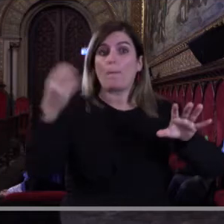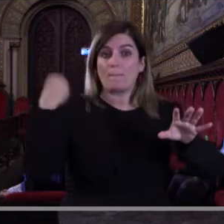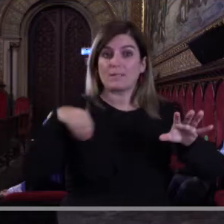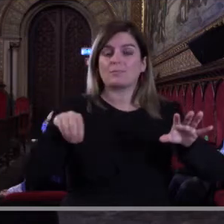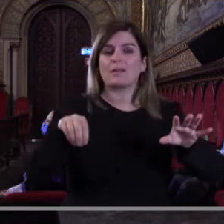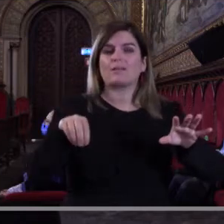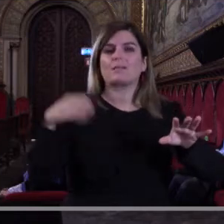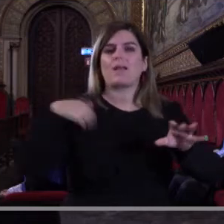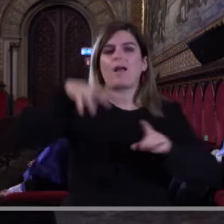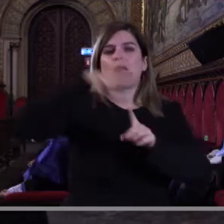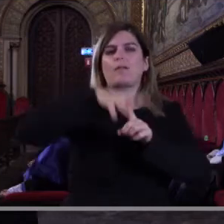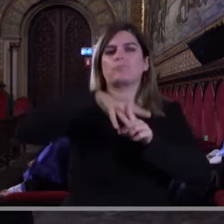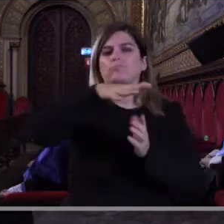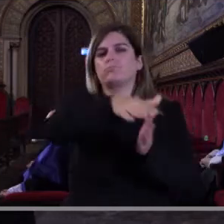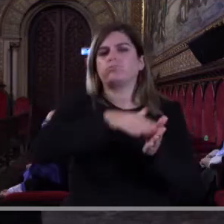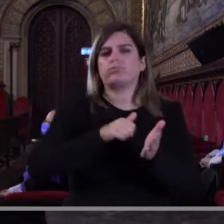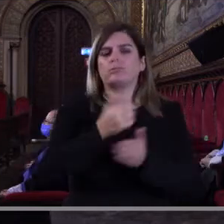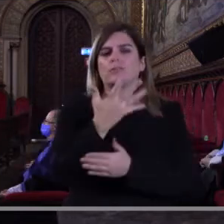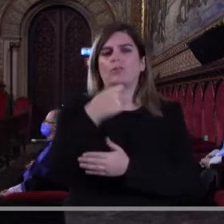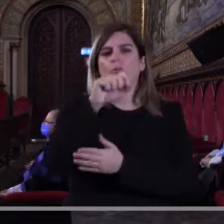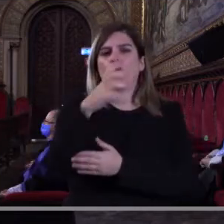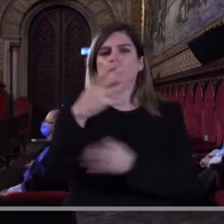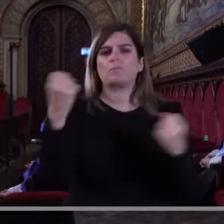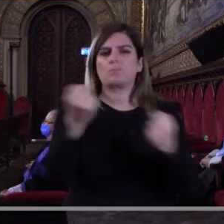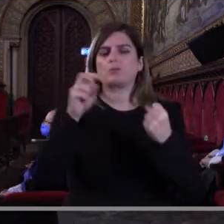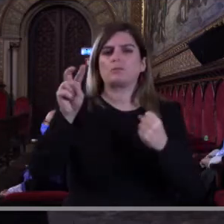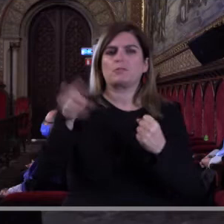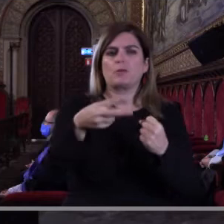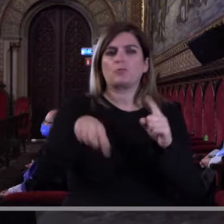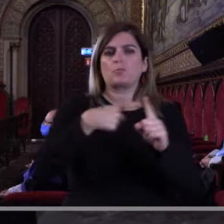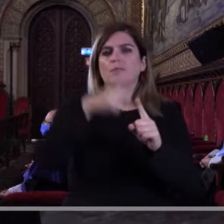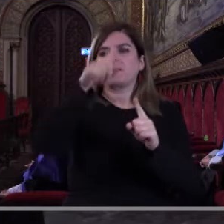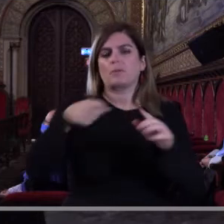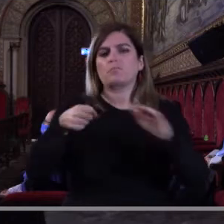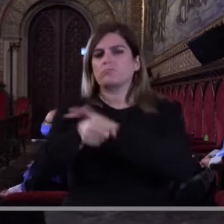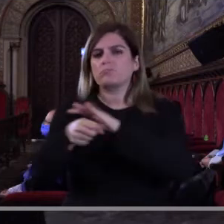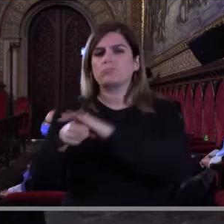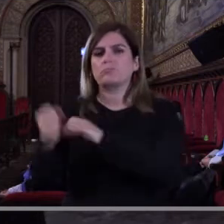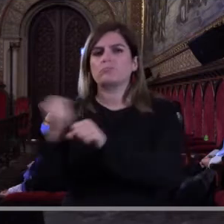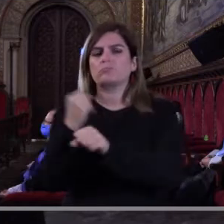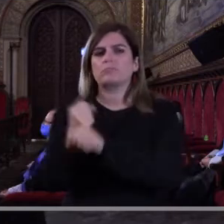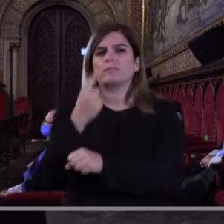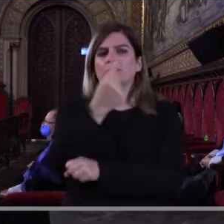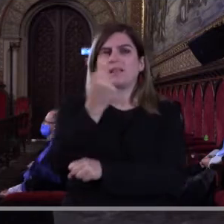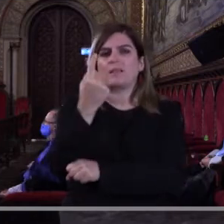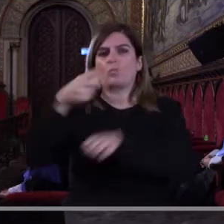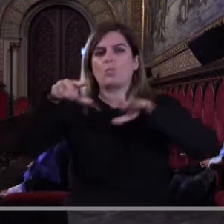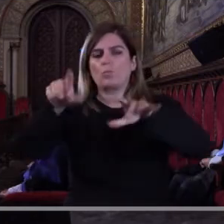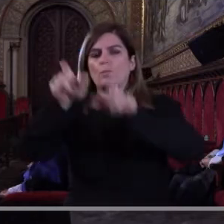una facturació de 5,4 milions d'euros i l'ocupació de 118